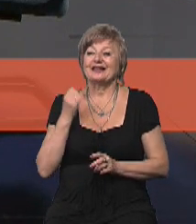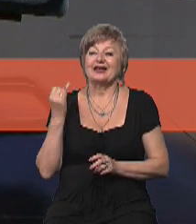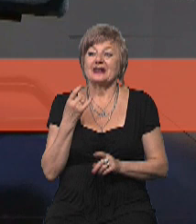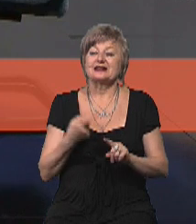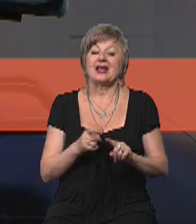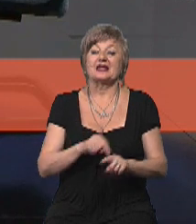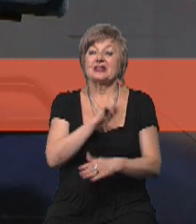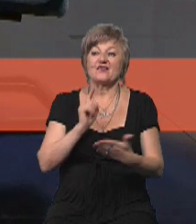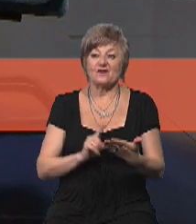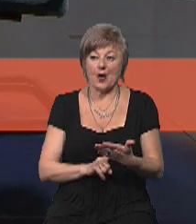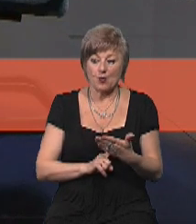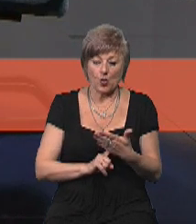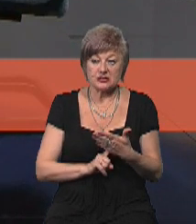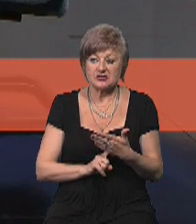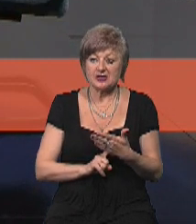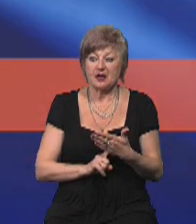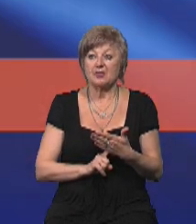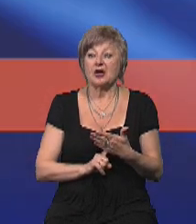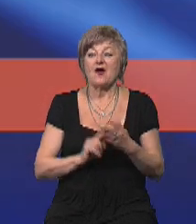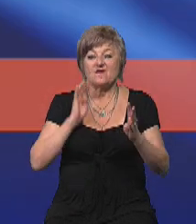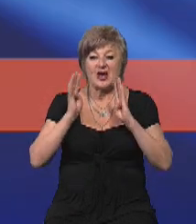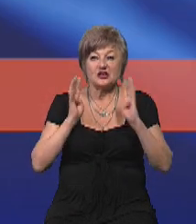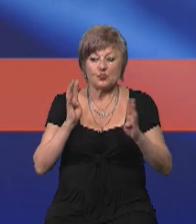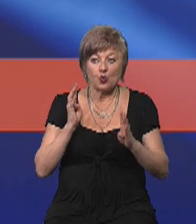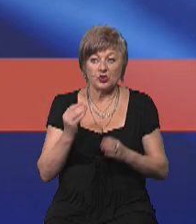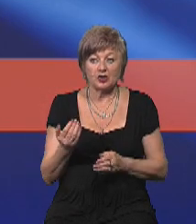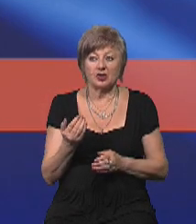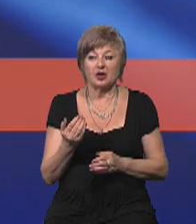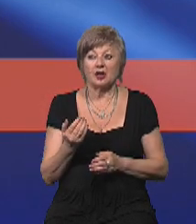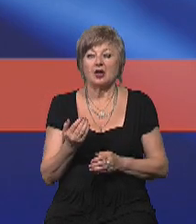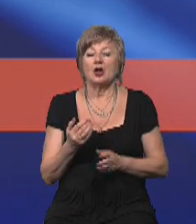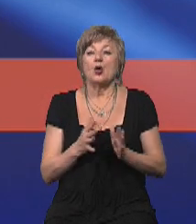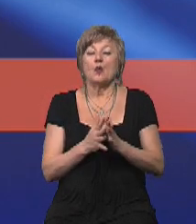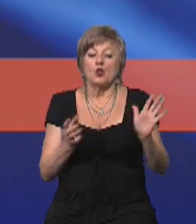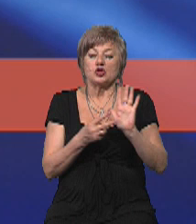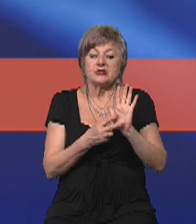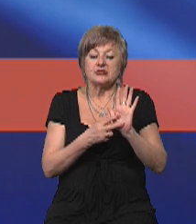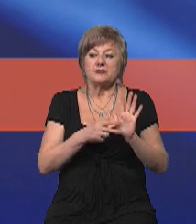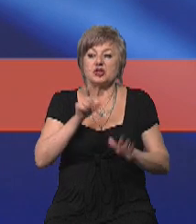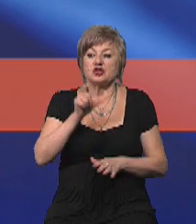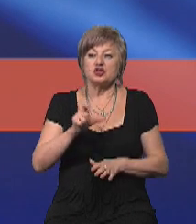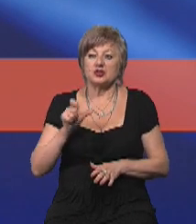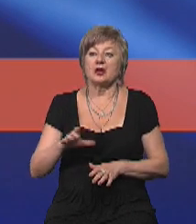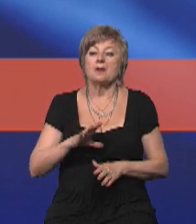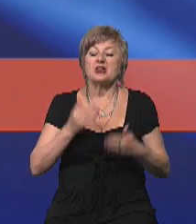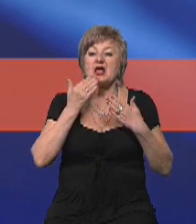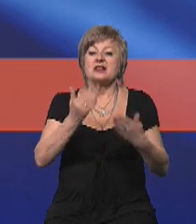цими питаннями в Фейсбуці. На Фейсбуці, на своїй сторінці ви робили опитування. Більше 70 людей було